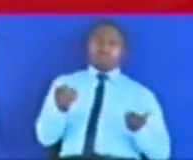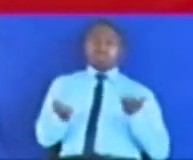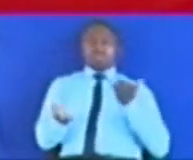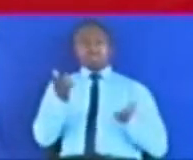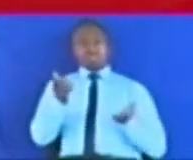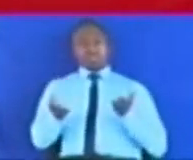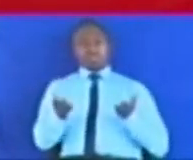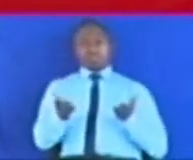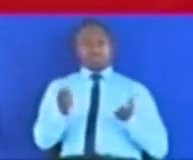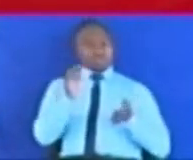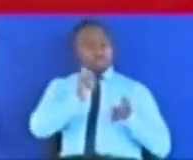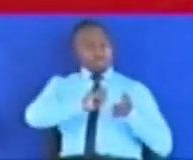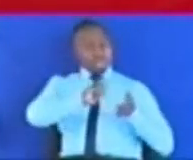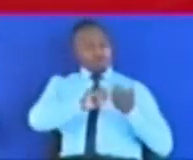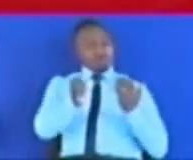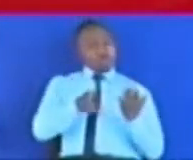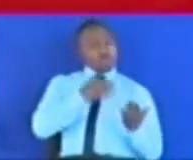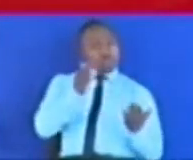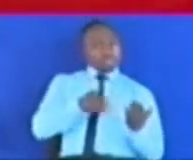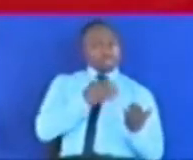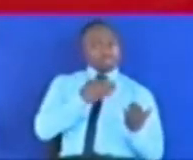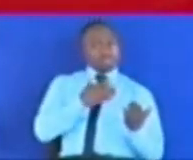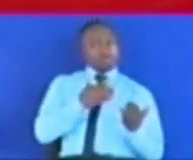ni imeandikwa